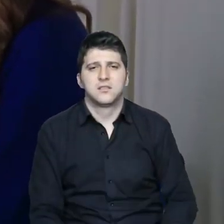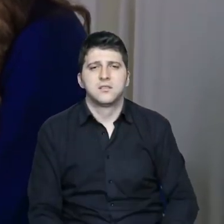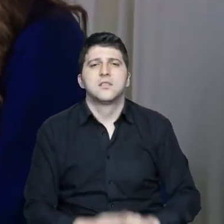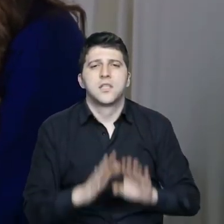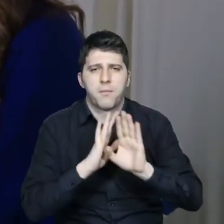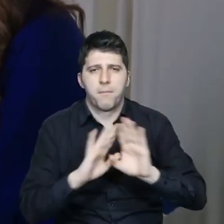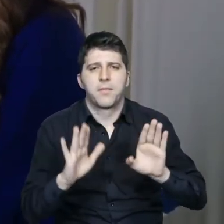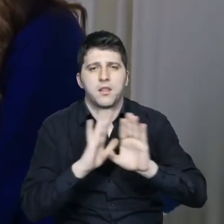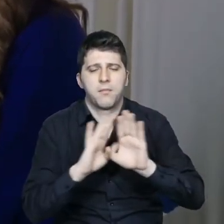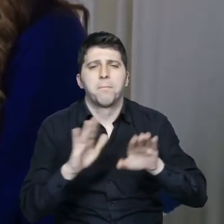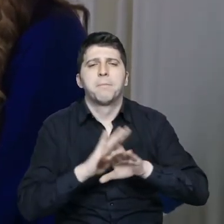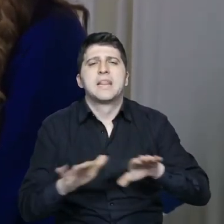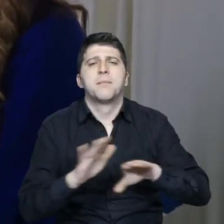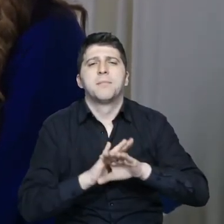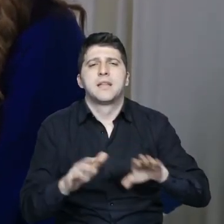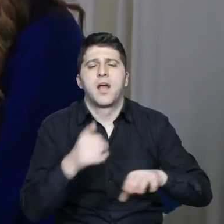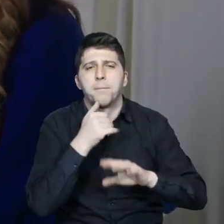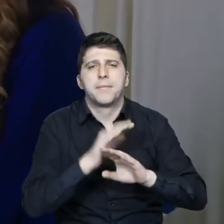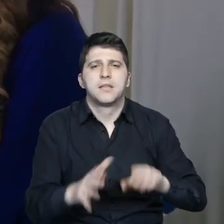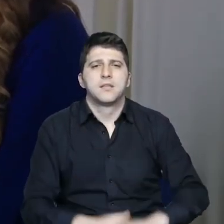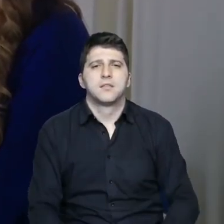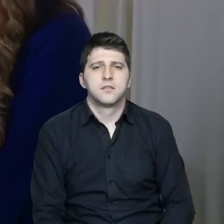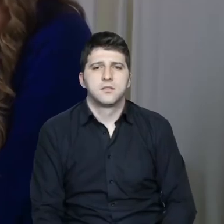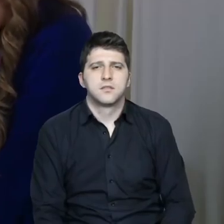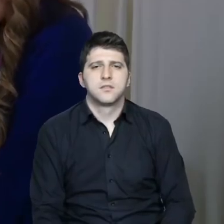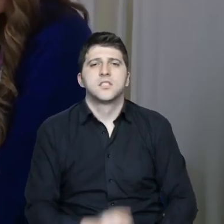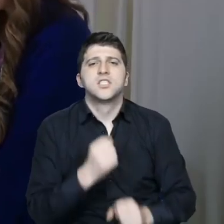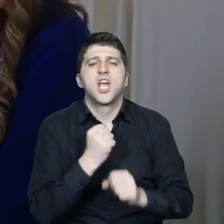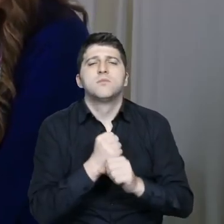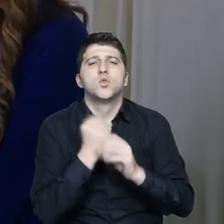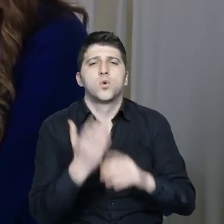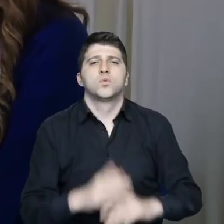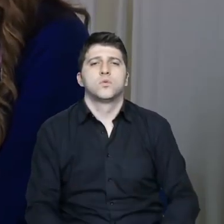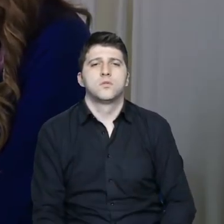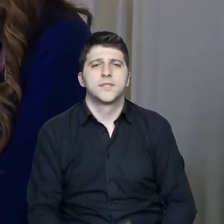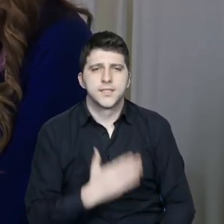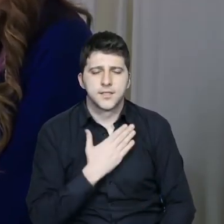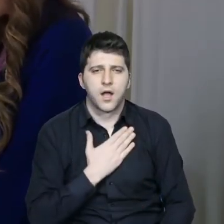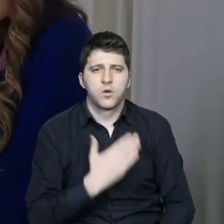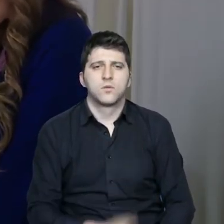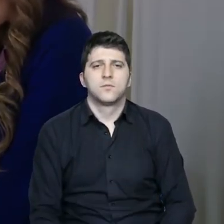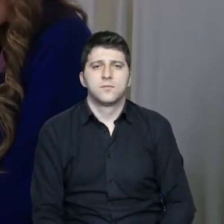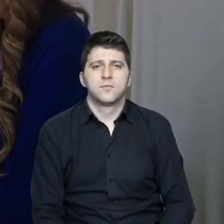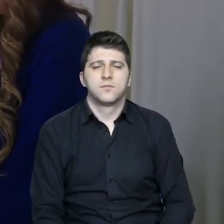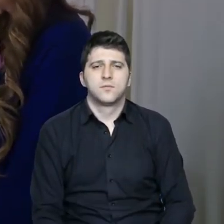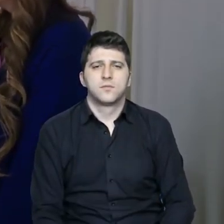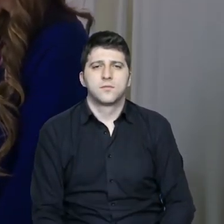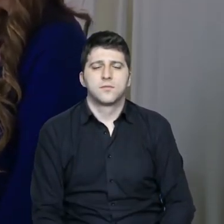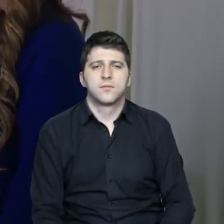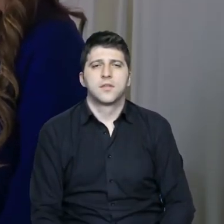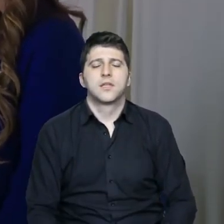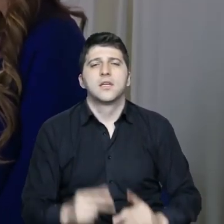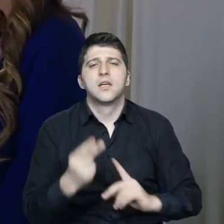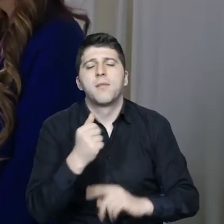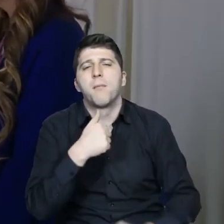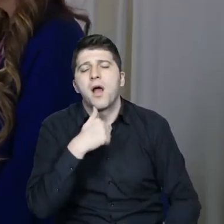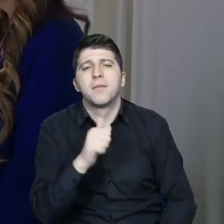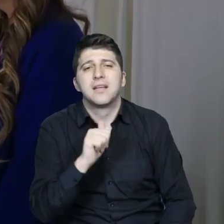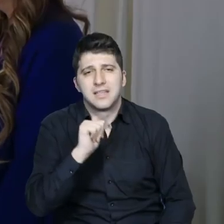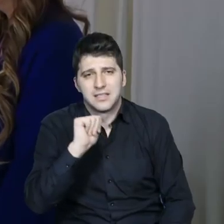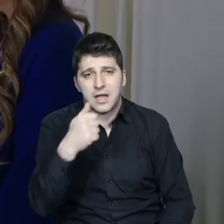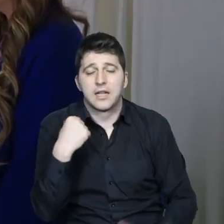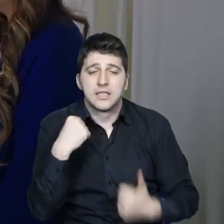Tamam, tamam. Bitti, bitti abi, bitti. Geçmiş olsun. Sağ ol. İbrahim abi, yarın